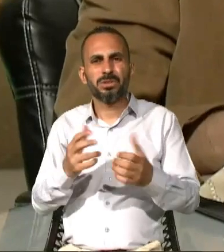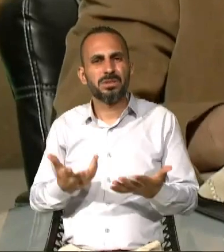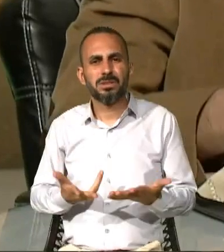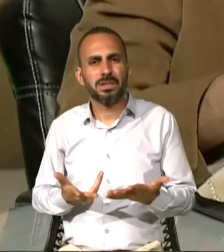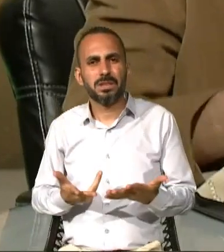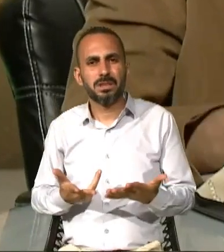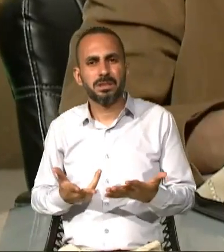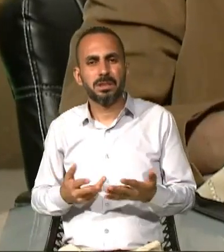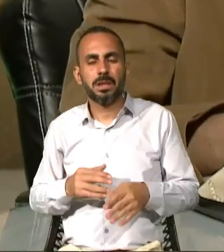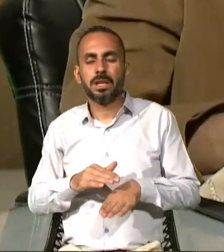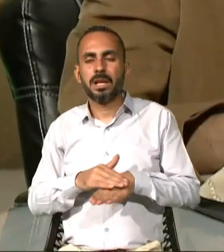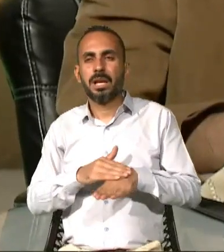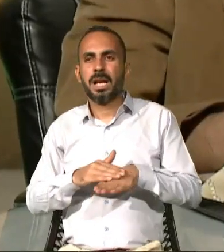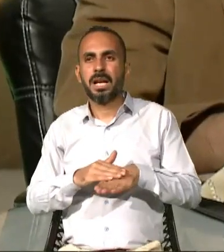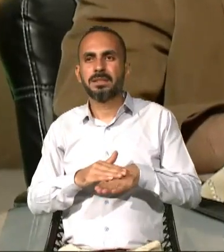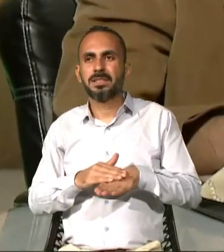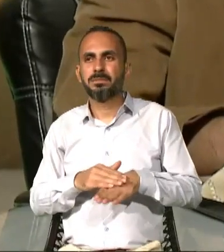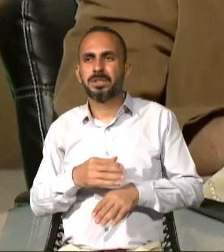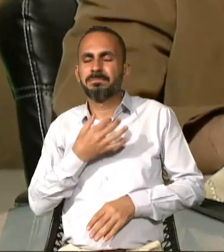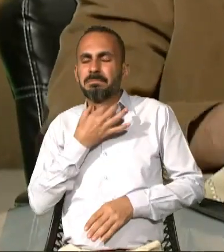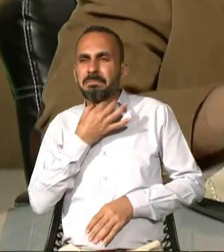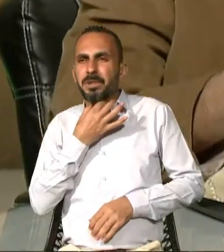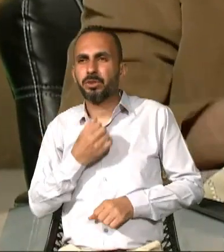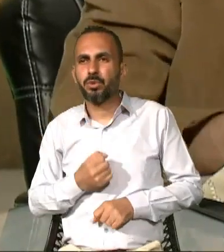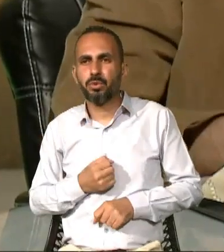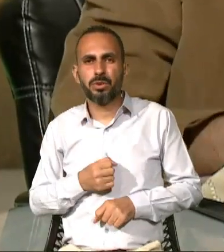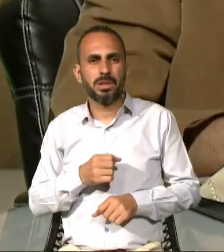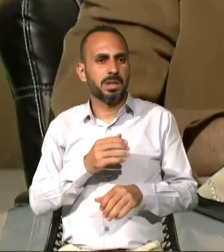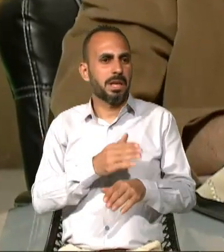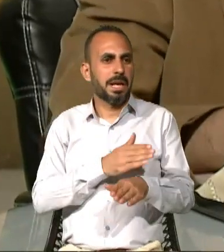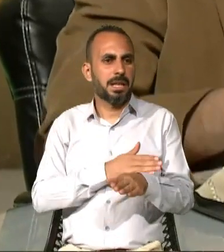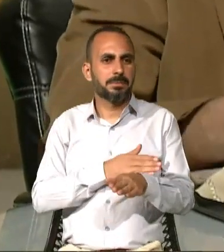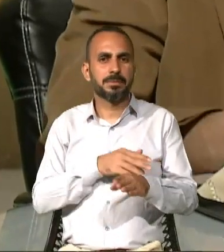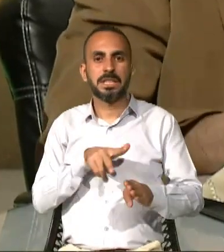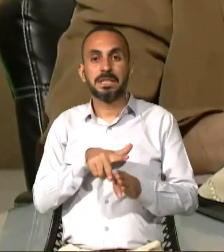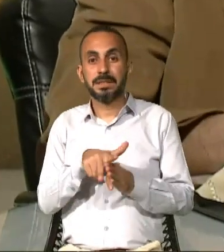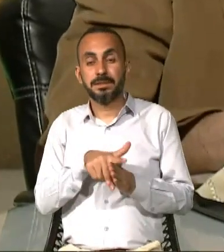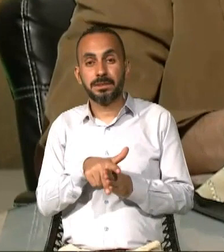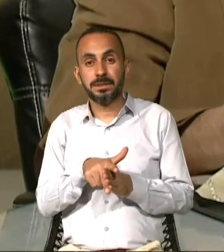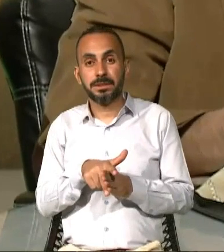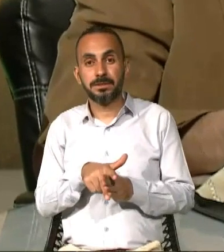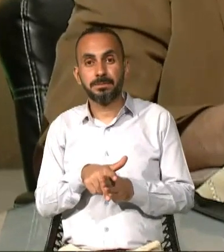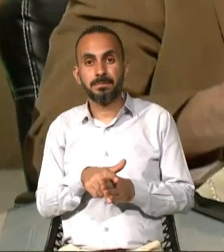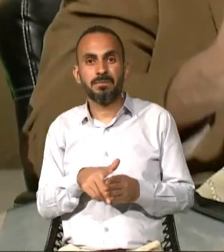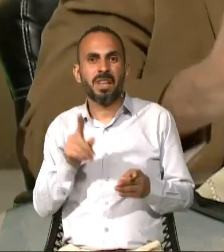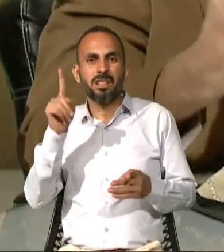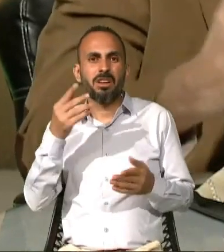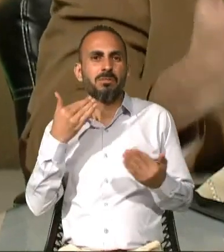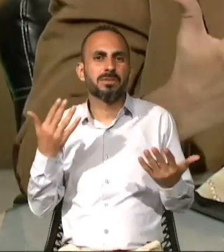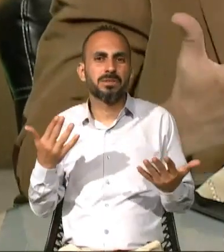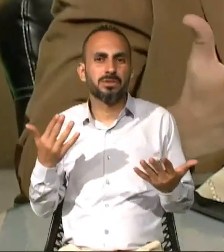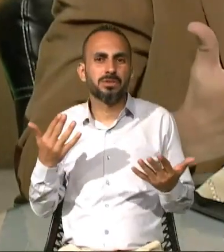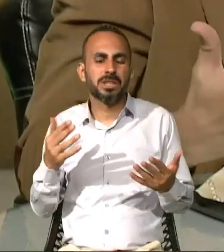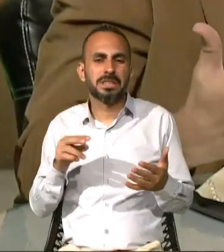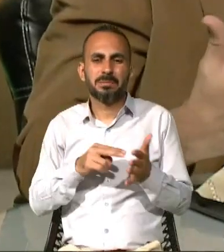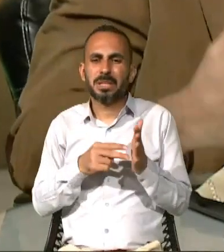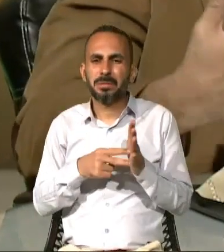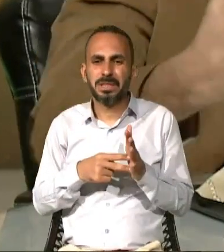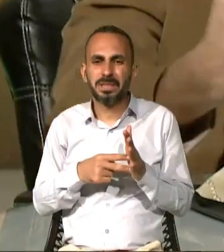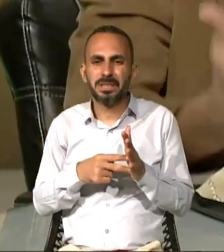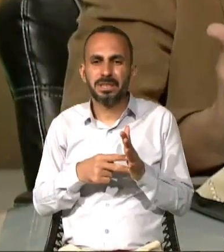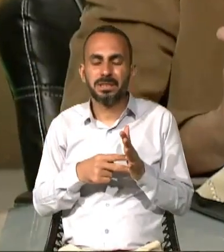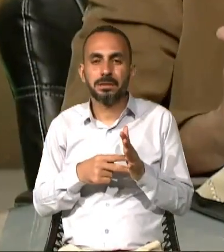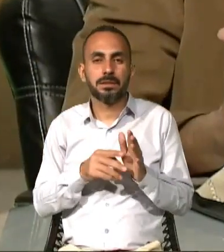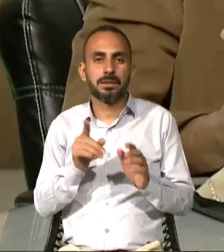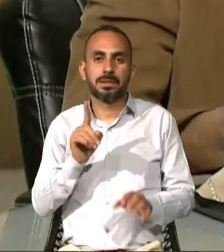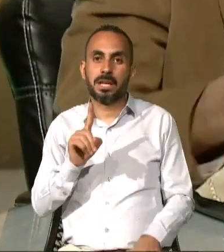مكسور وملل يحصل وليه ربنا بيعمل كده وإيه اللي بيحصل. لا من فضلك انتصب